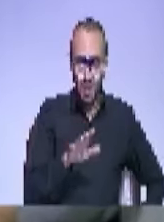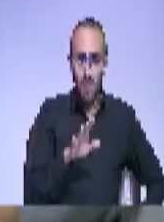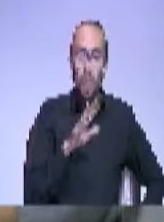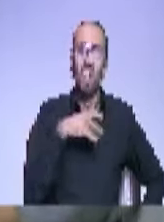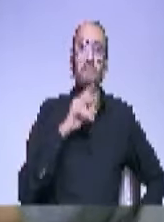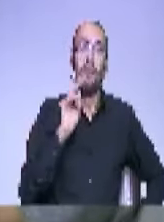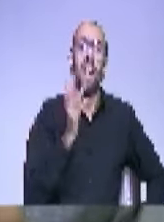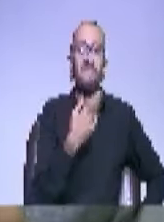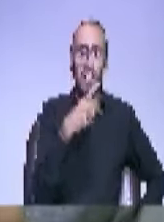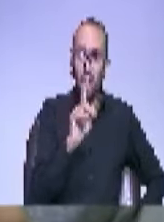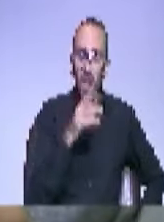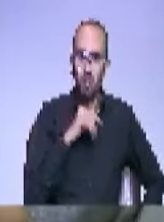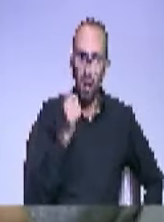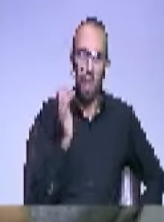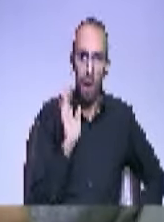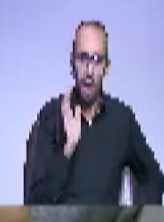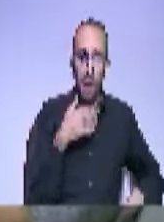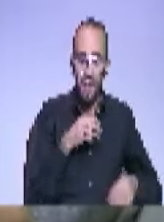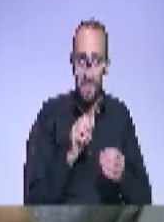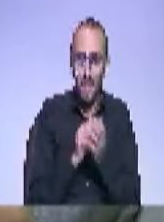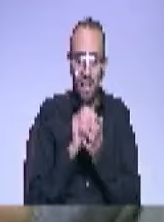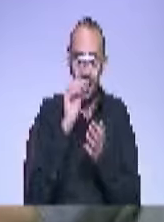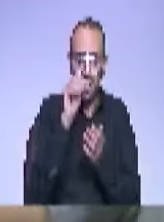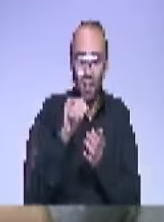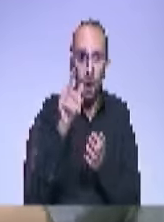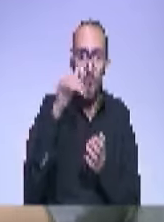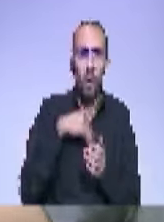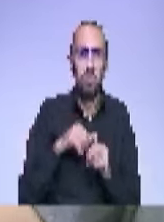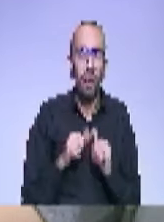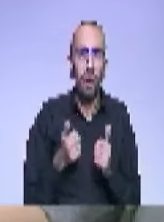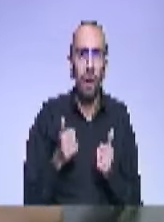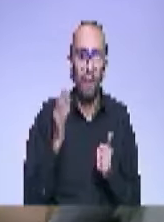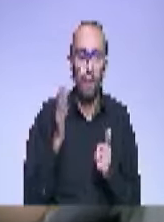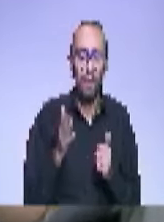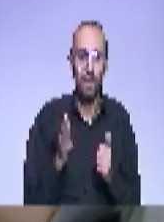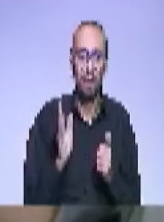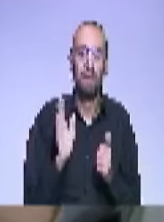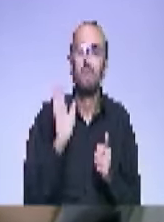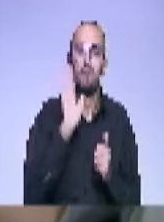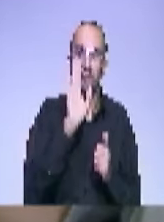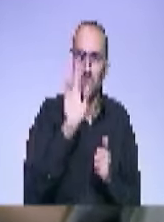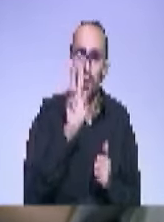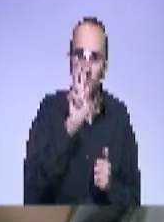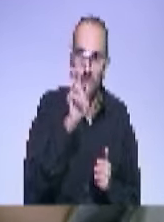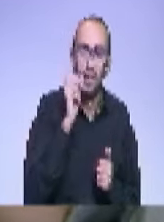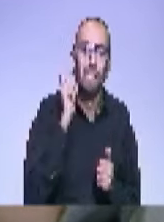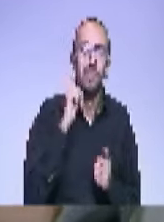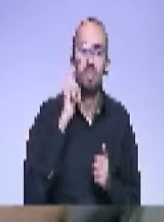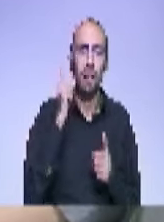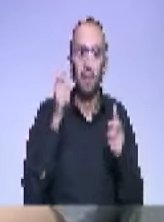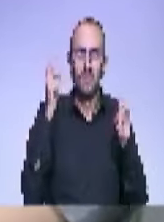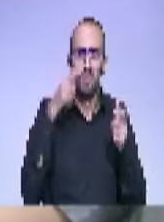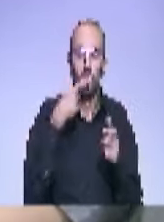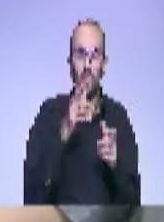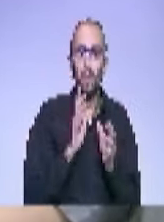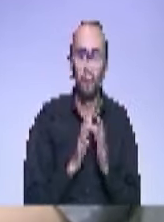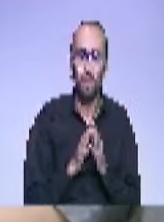وهو فاتح ملف. فاتح ملف من اول ما جيت. من اول ما جيتي. اسمعي بقى سيدنا هيقول لك ايه.